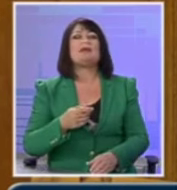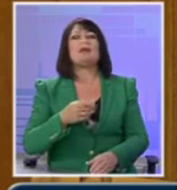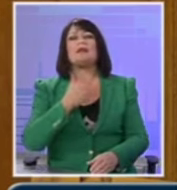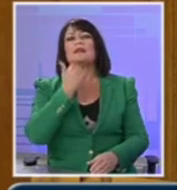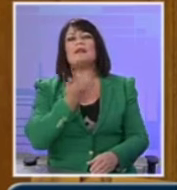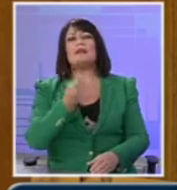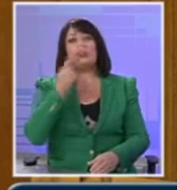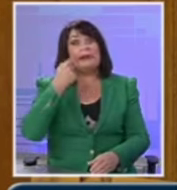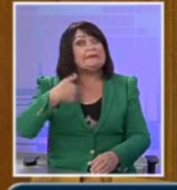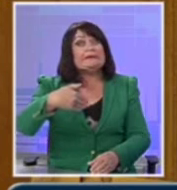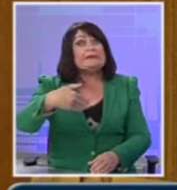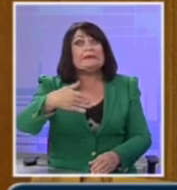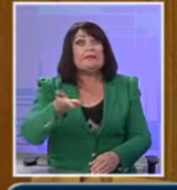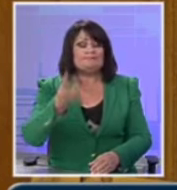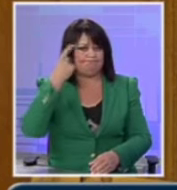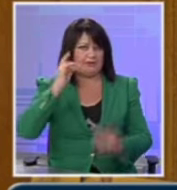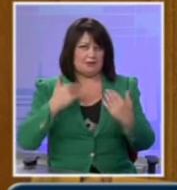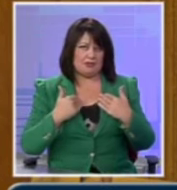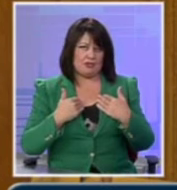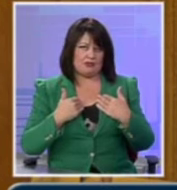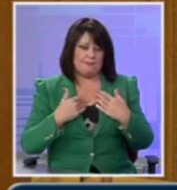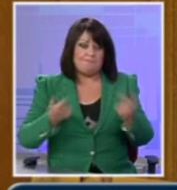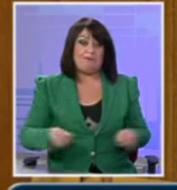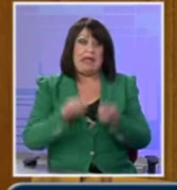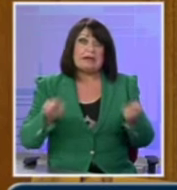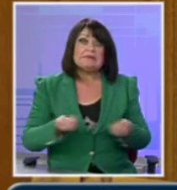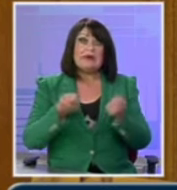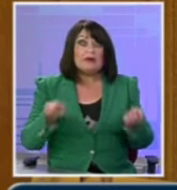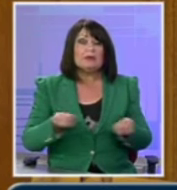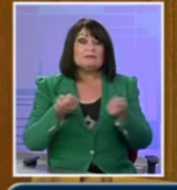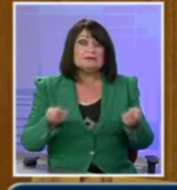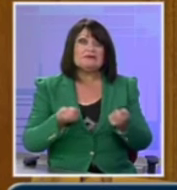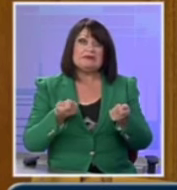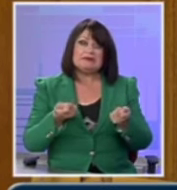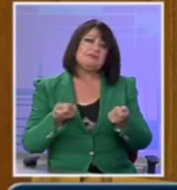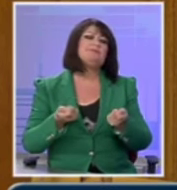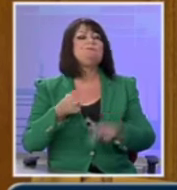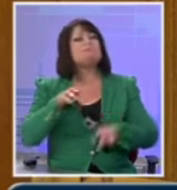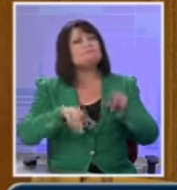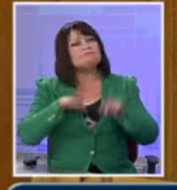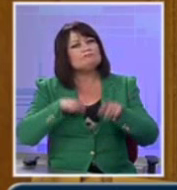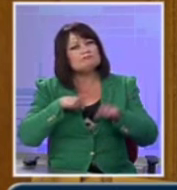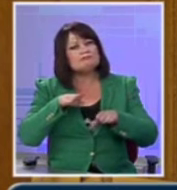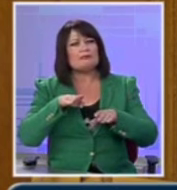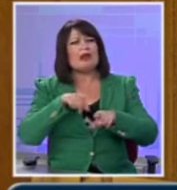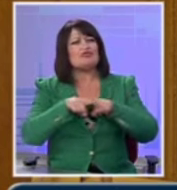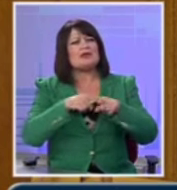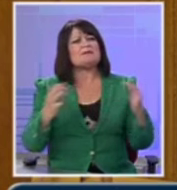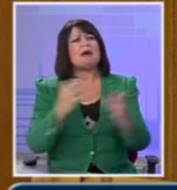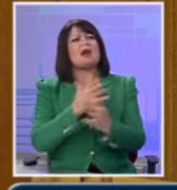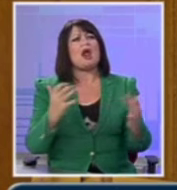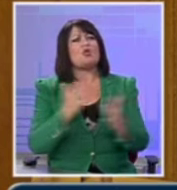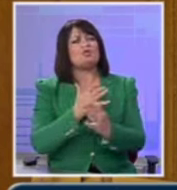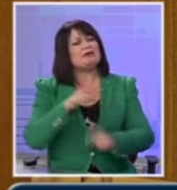κάνουμε προβλέψεις. Οι εξελίξεις στον κόσμο σήμερα εξαρτώνται και επηρεάζονται από πάρα πολλούς παράγοντες,